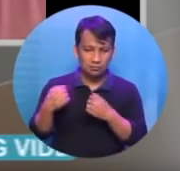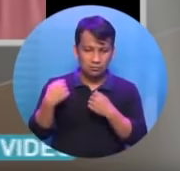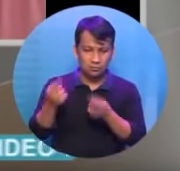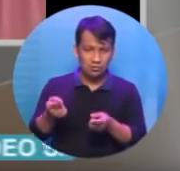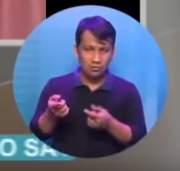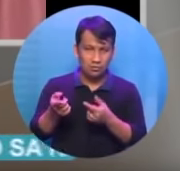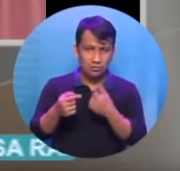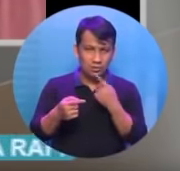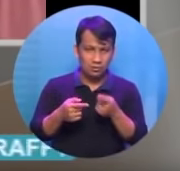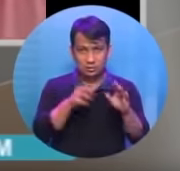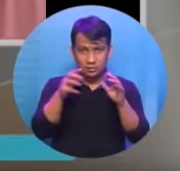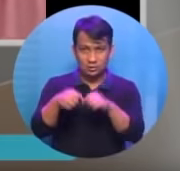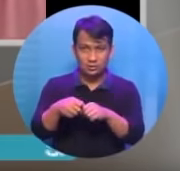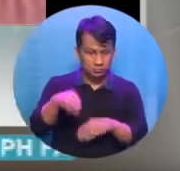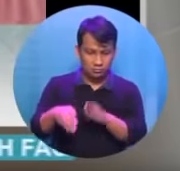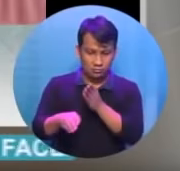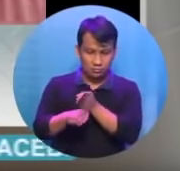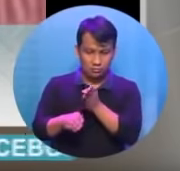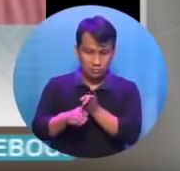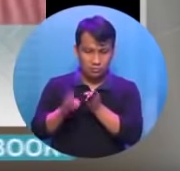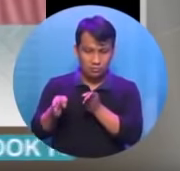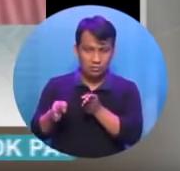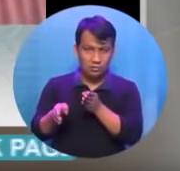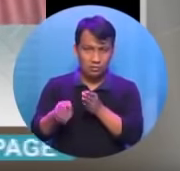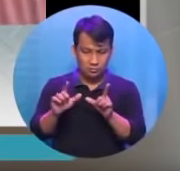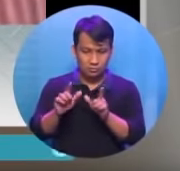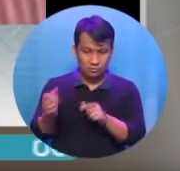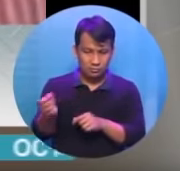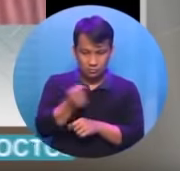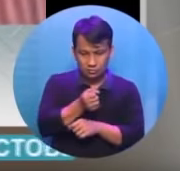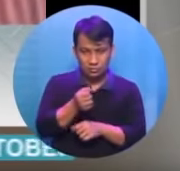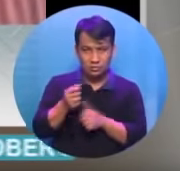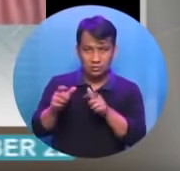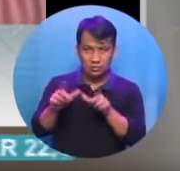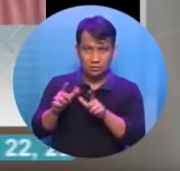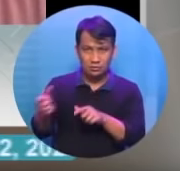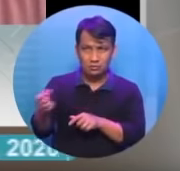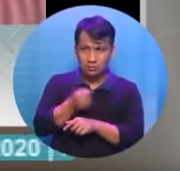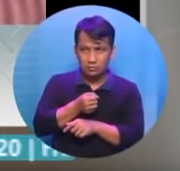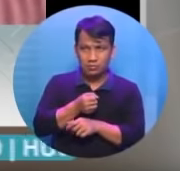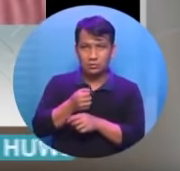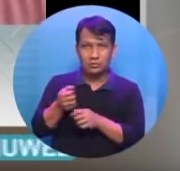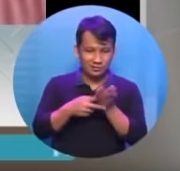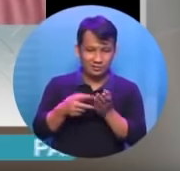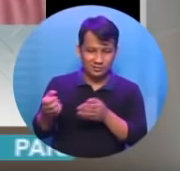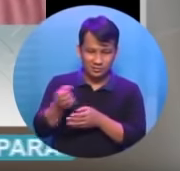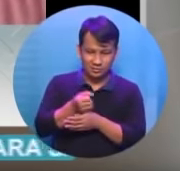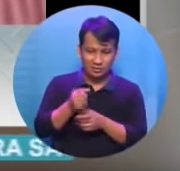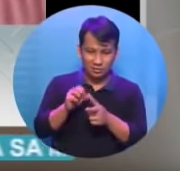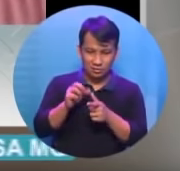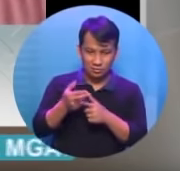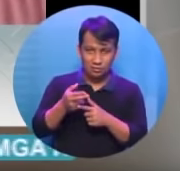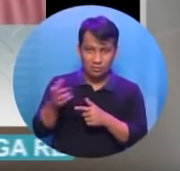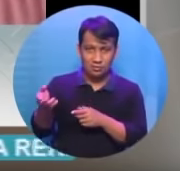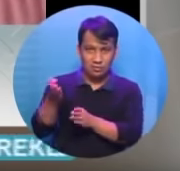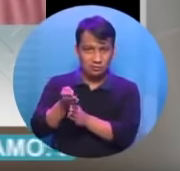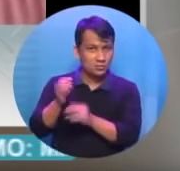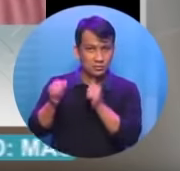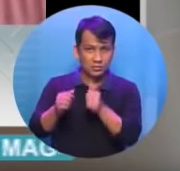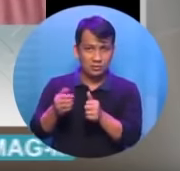araw, kayo po ay nahuli. Opo. Yung lisensya ko po. Yung lisensya niyo lang in-impound, kinumpis ka. Pero yung